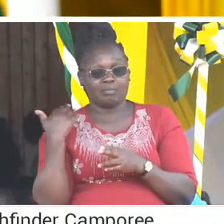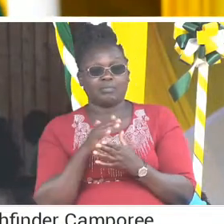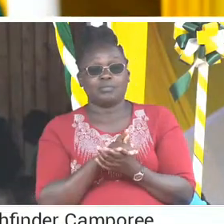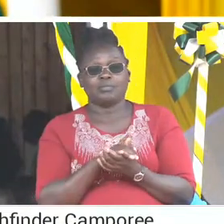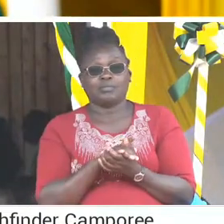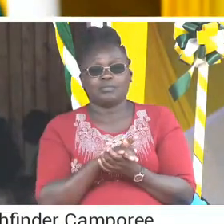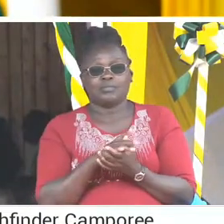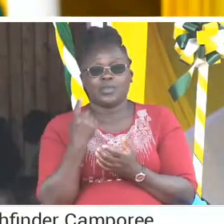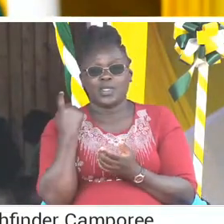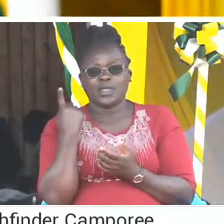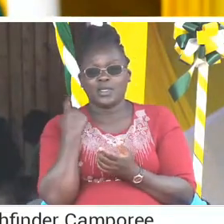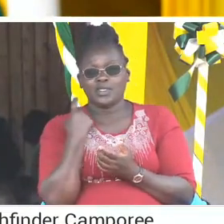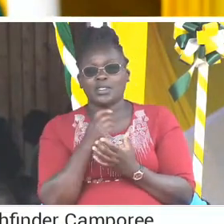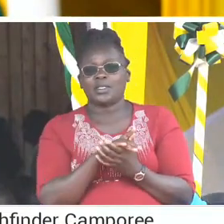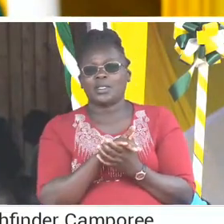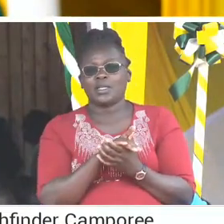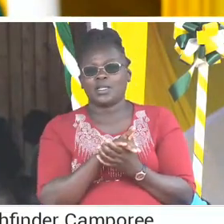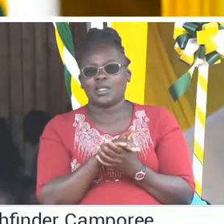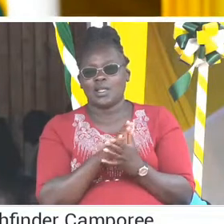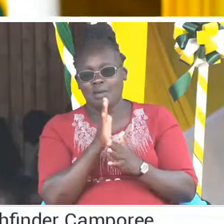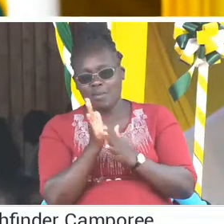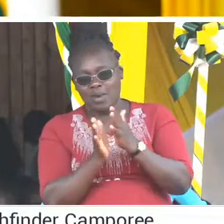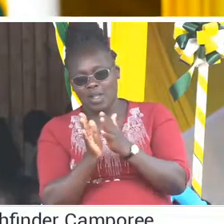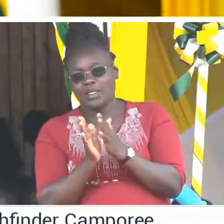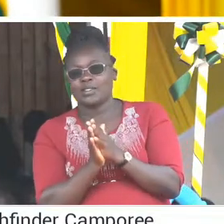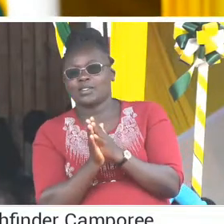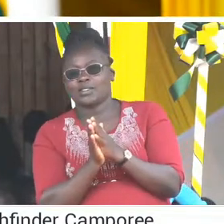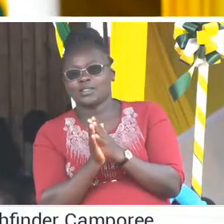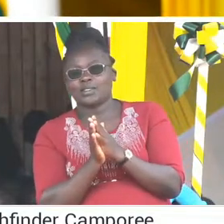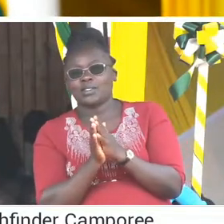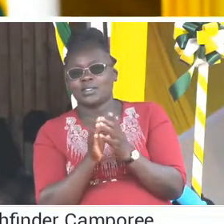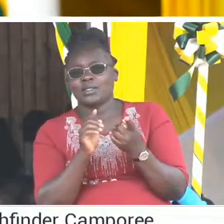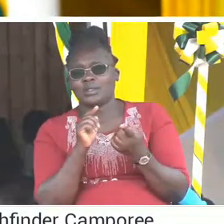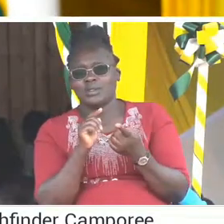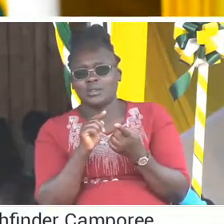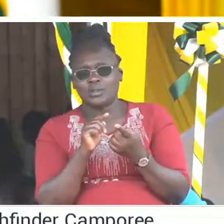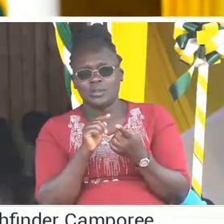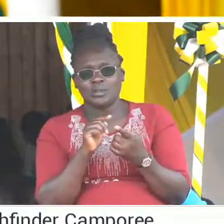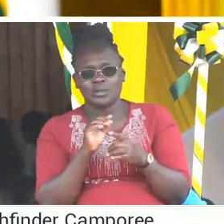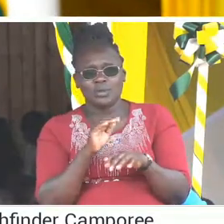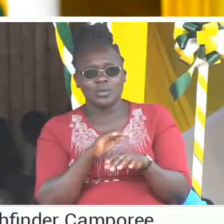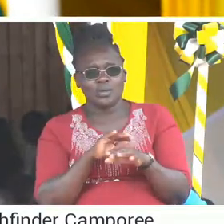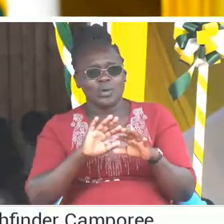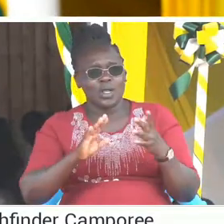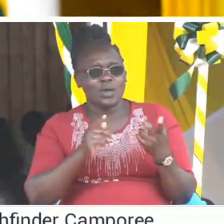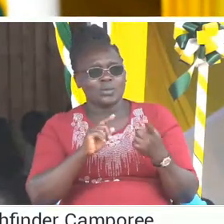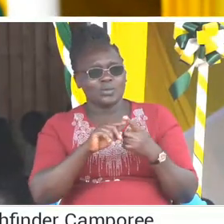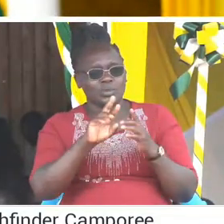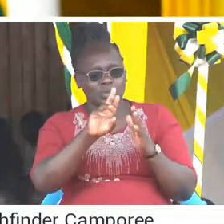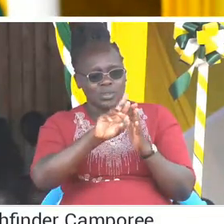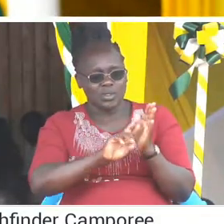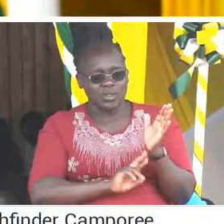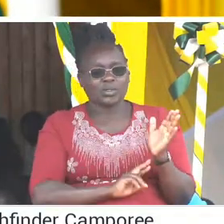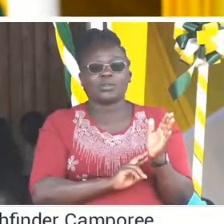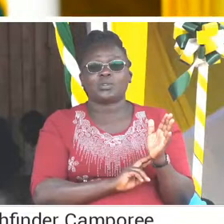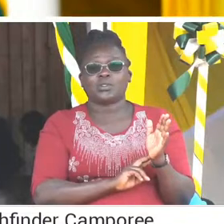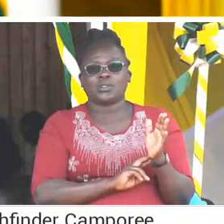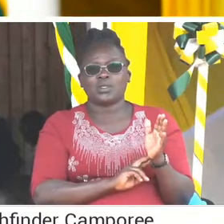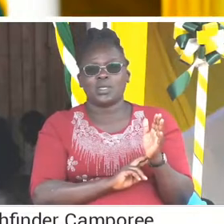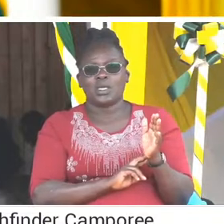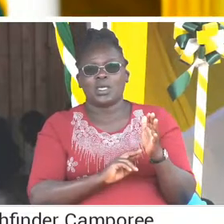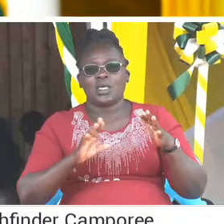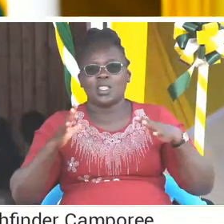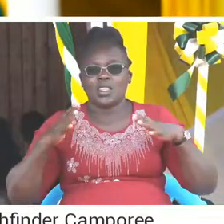mashauri ama mpango ya kureduce population ya dunia. Na kwanza